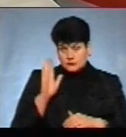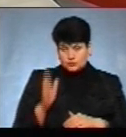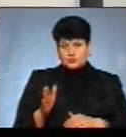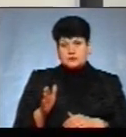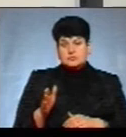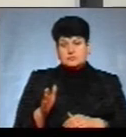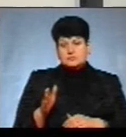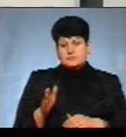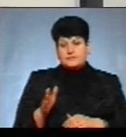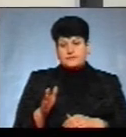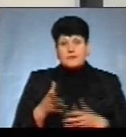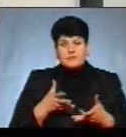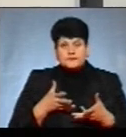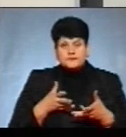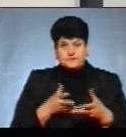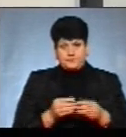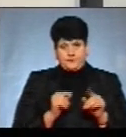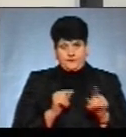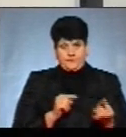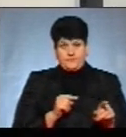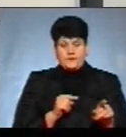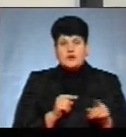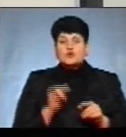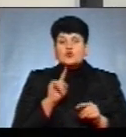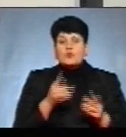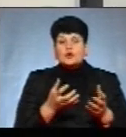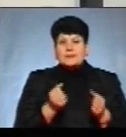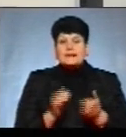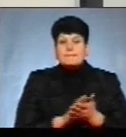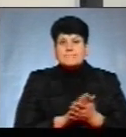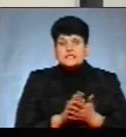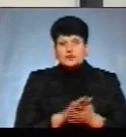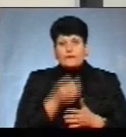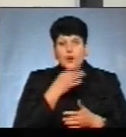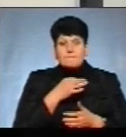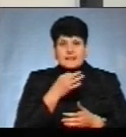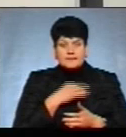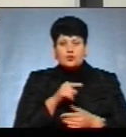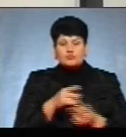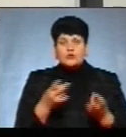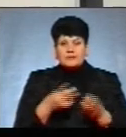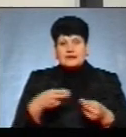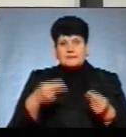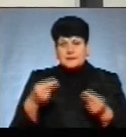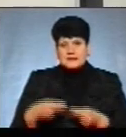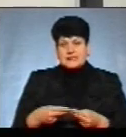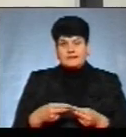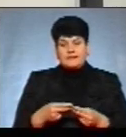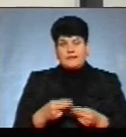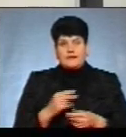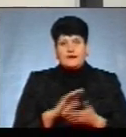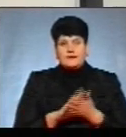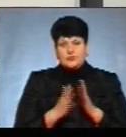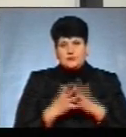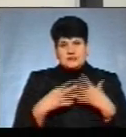пацієнт буде переконаний, я думаю, що ми його переконаємо, тому що для того, щоб отримати безкоштовно медикаменти, йому необхідно підписати